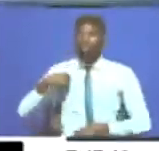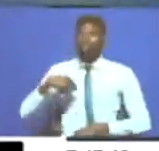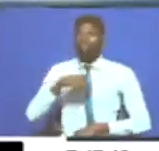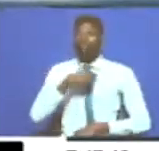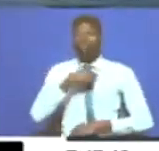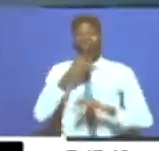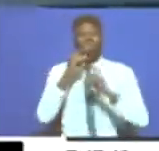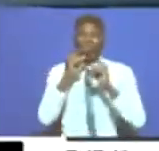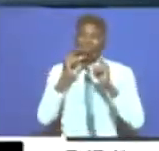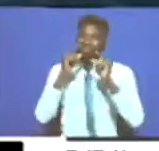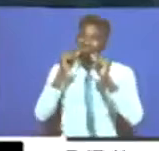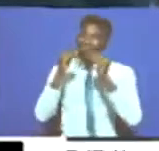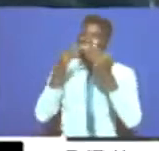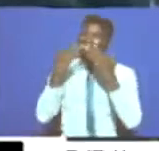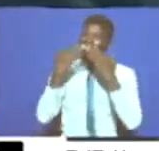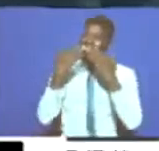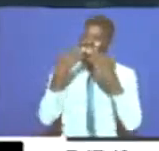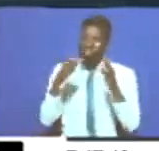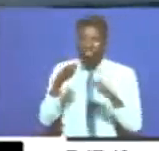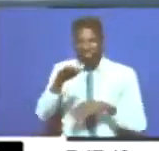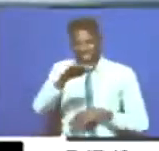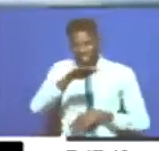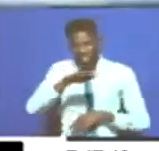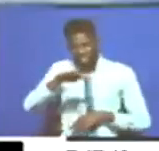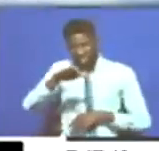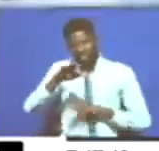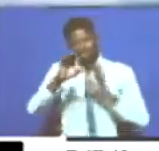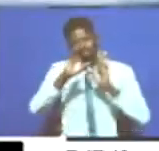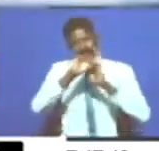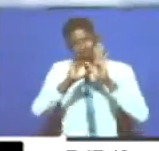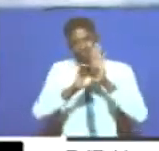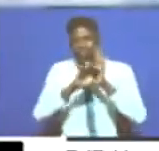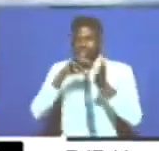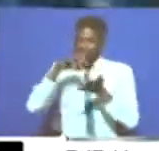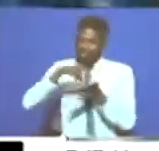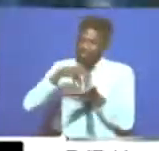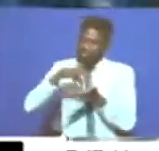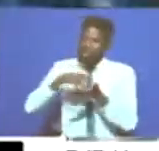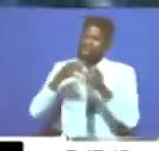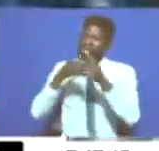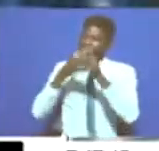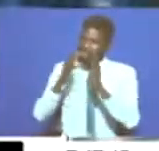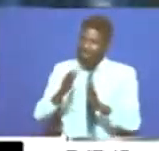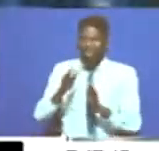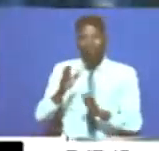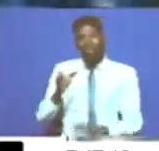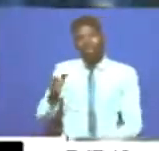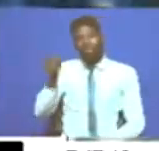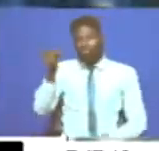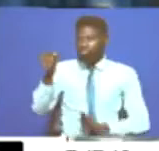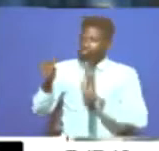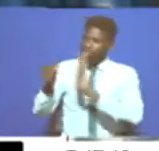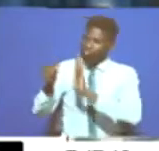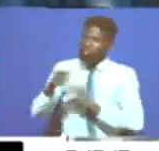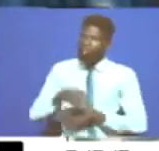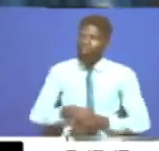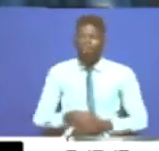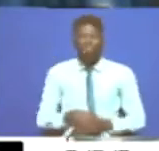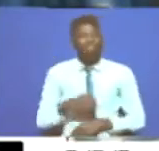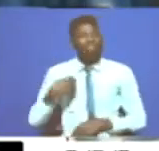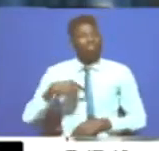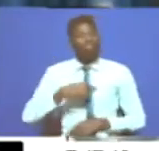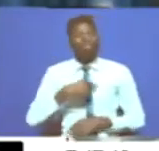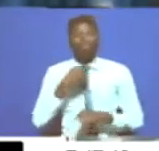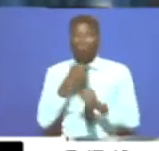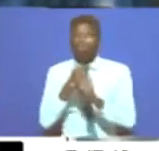tumewaambia mambo ya katiba, vyeo, viongozi itangoje. Tunaungana kwa sababu tunataka